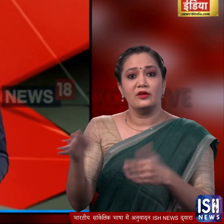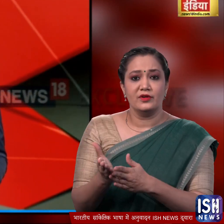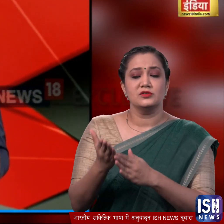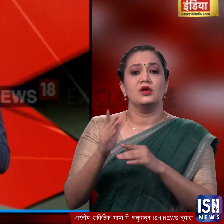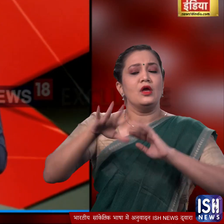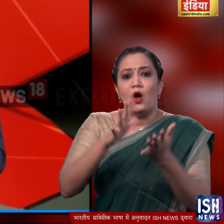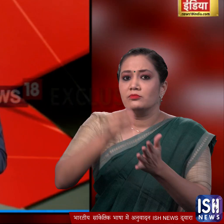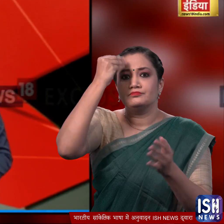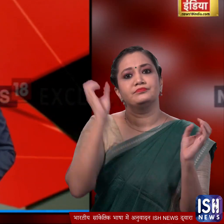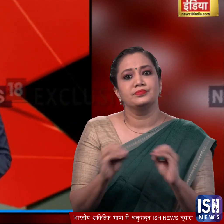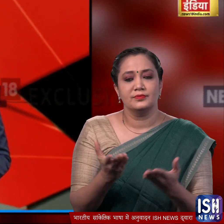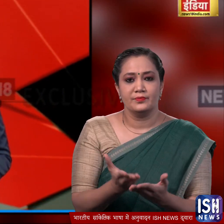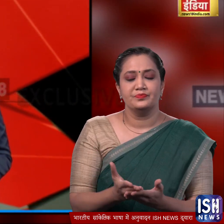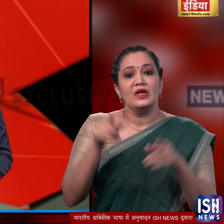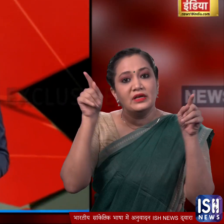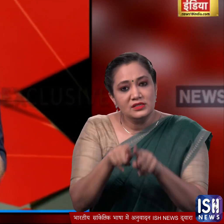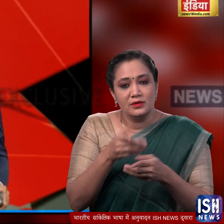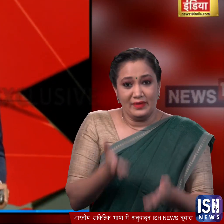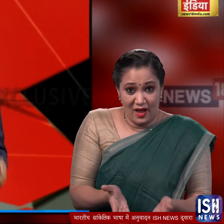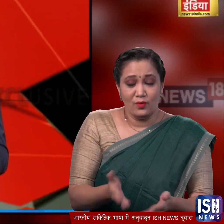गई, लेकिन उससे भी किसी ने कोई सबक नहीं सीखा,